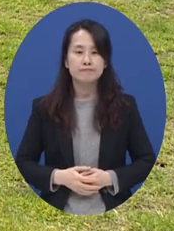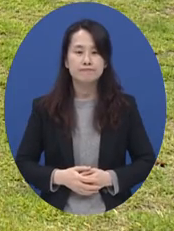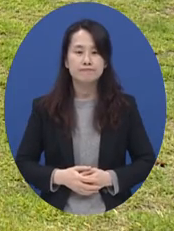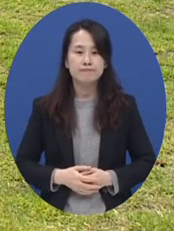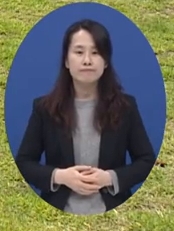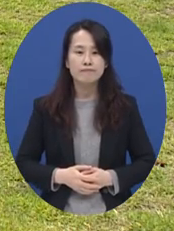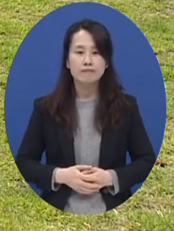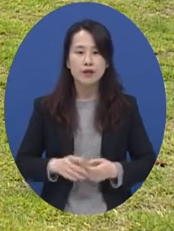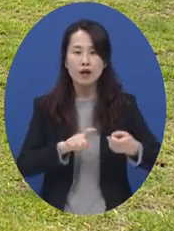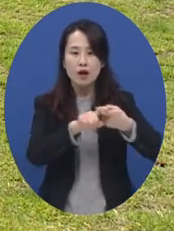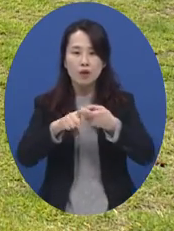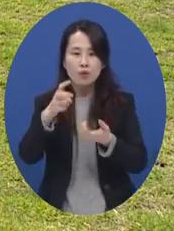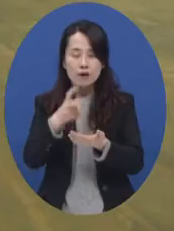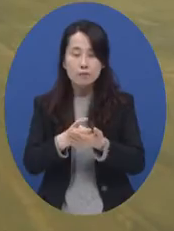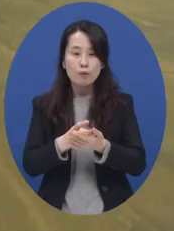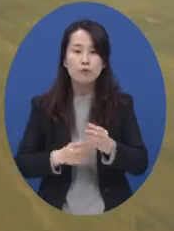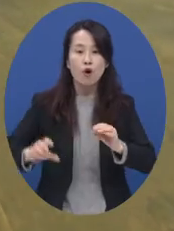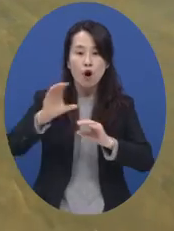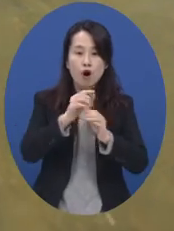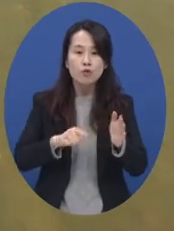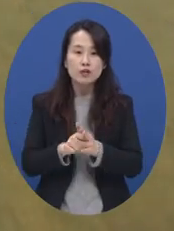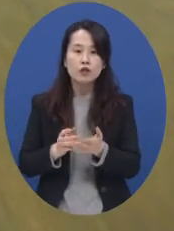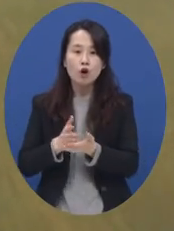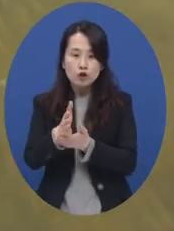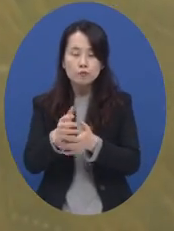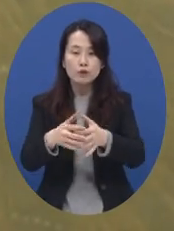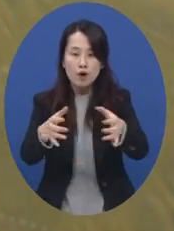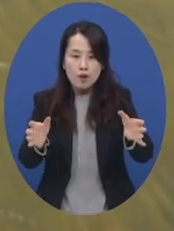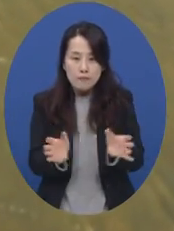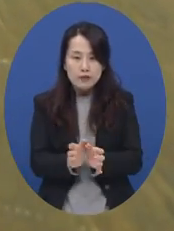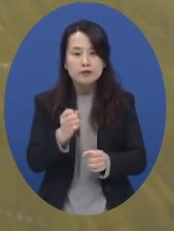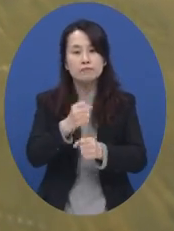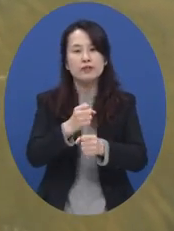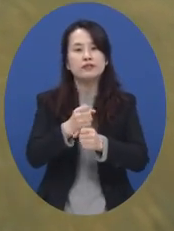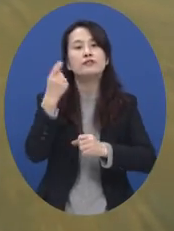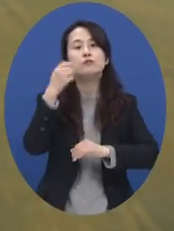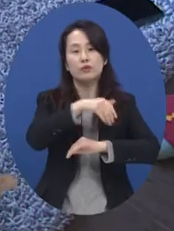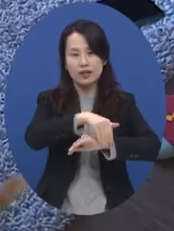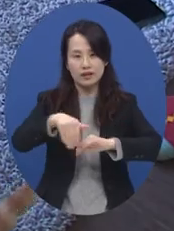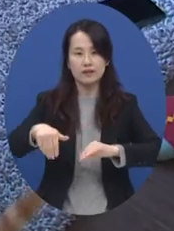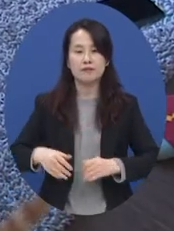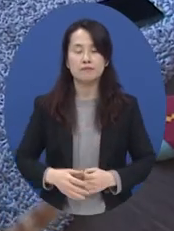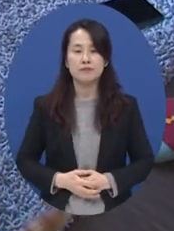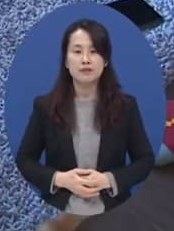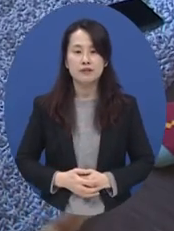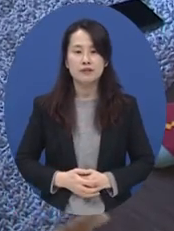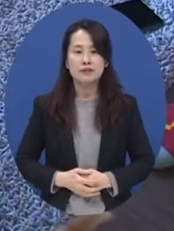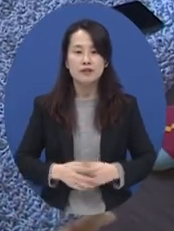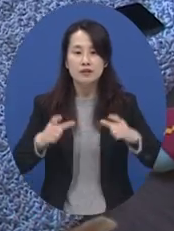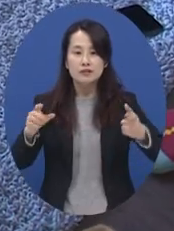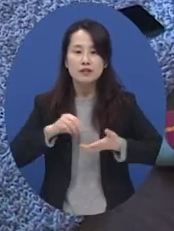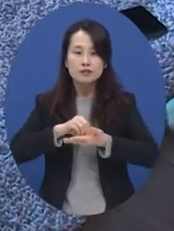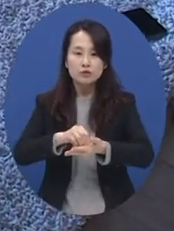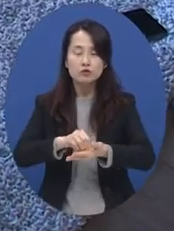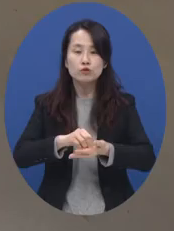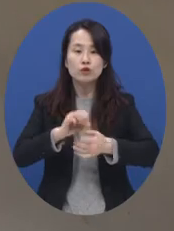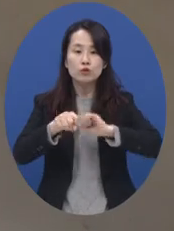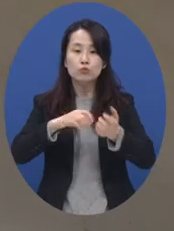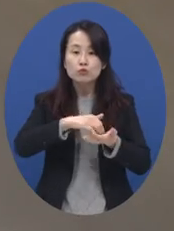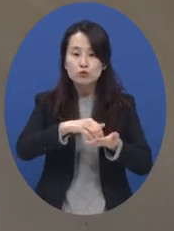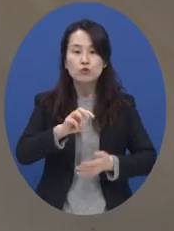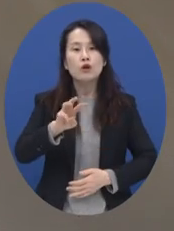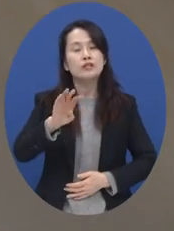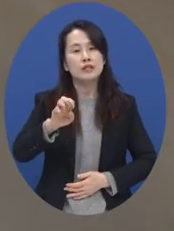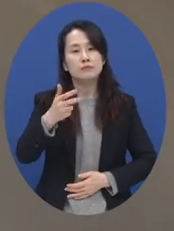이밖에 관련 정책을 보완하기 위해 국내 전문가 로 그려진 협력 기구 도 구축할 예정입니다 경기 지역에 등록된 반려동물 수는